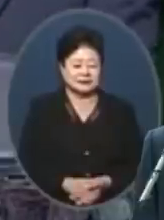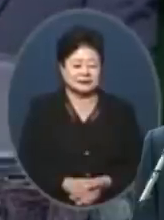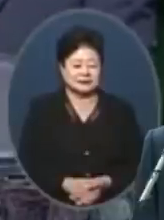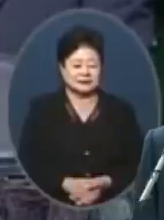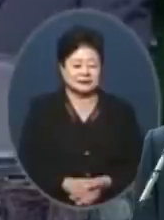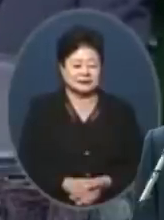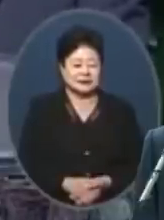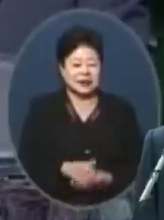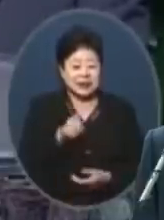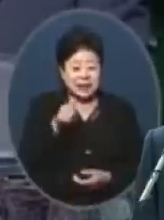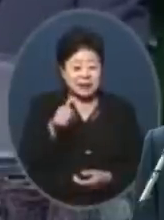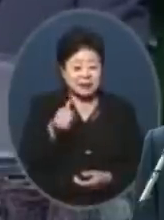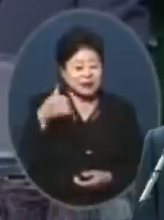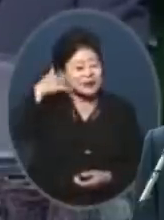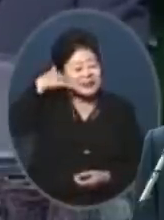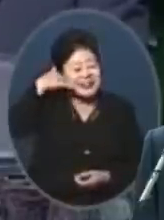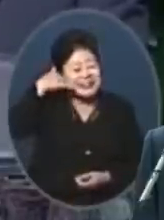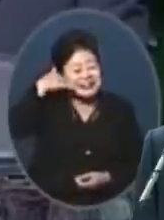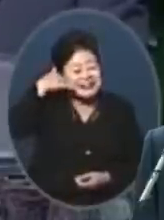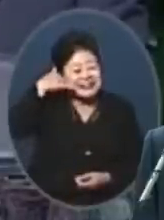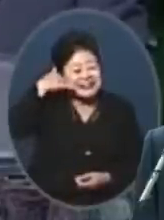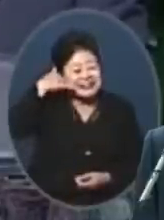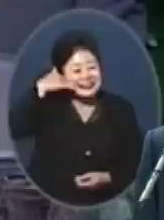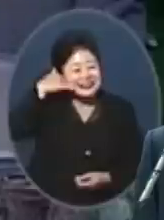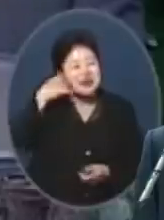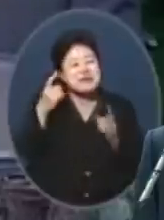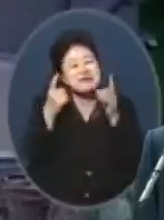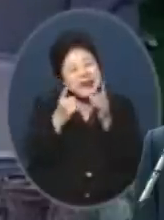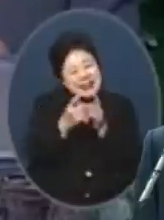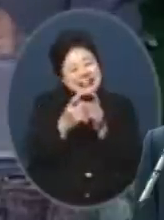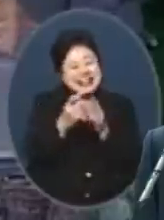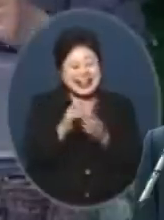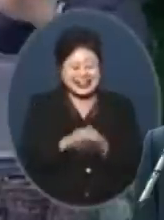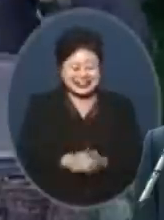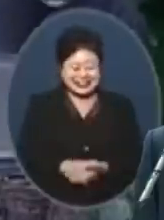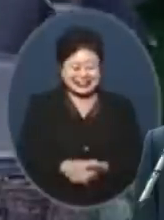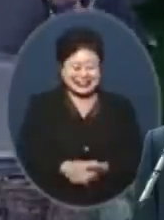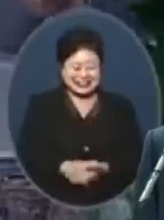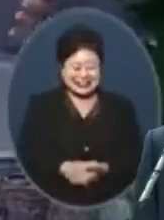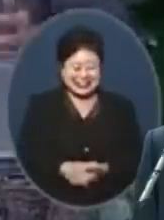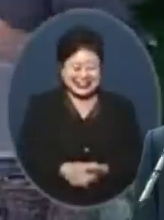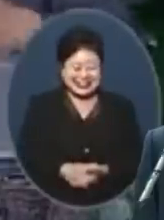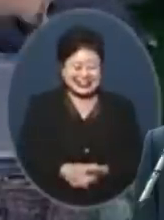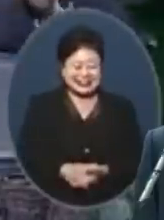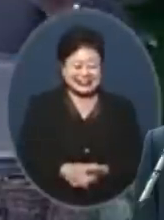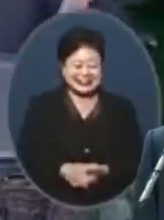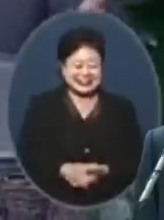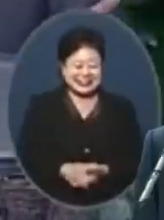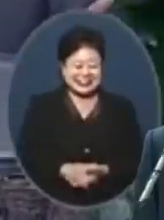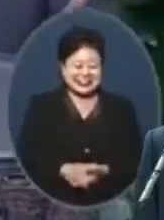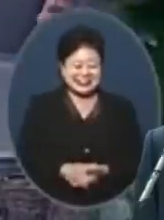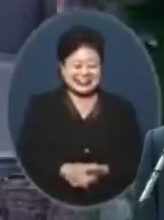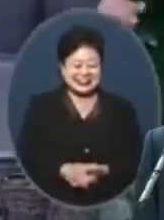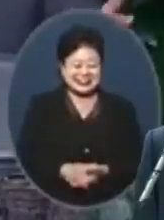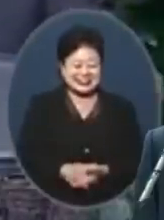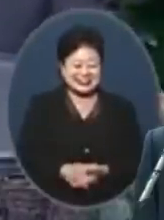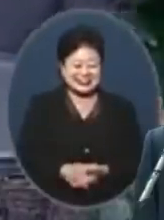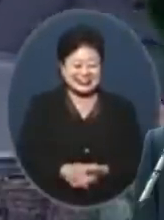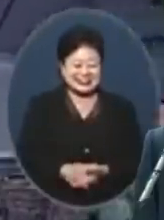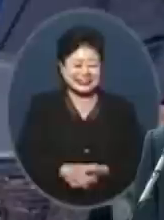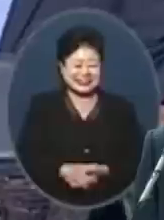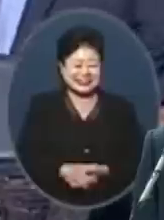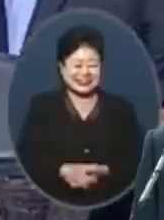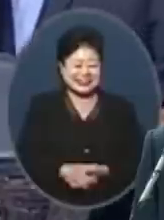그리고 남편에게 또 전화를 걸었습니다. 우리 만나자. And he called her. She called him again and said, "Let's